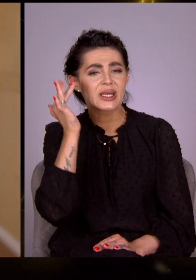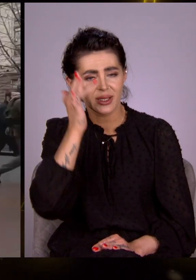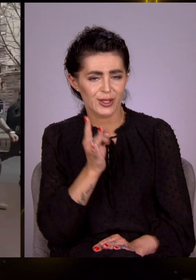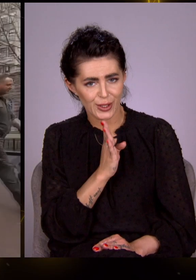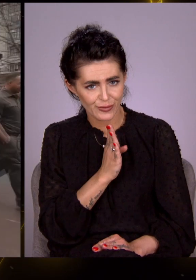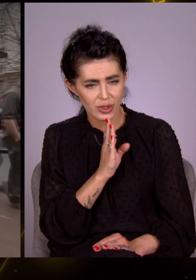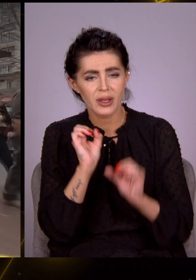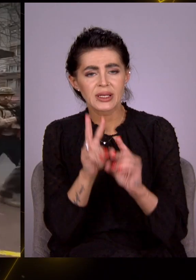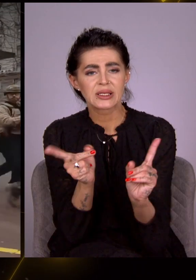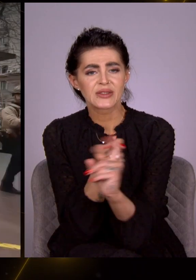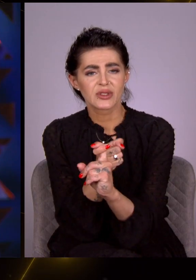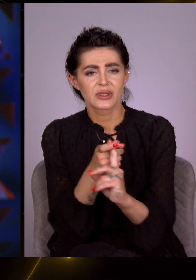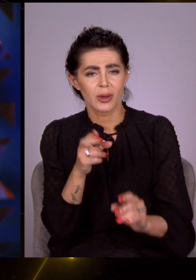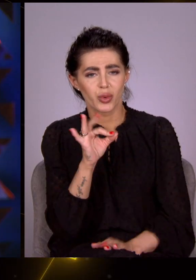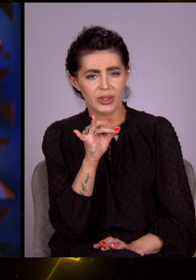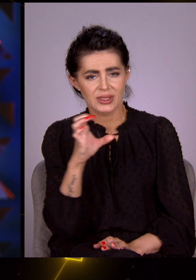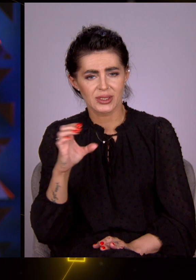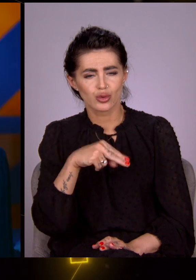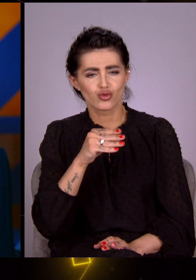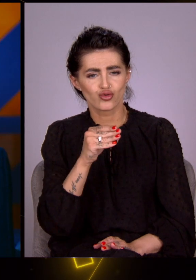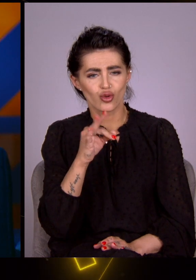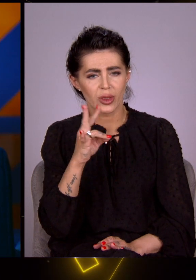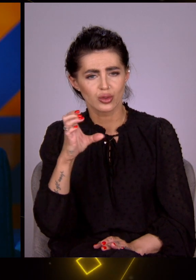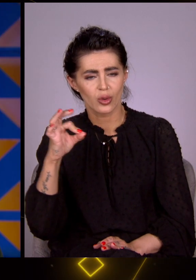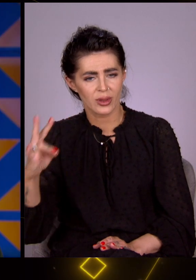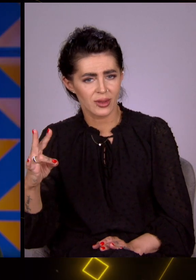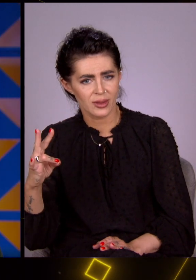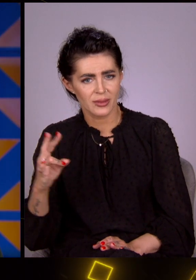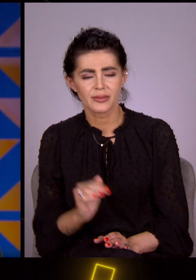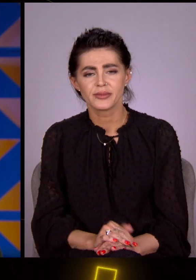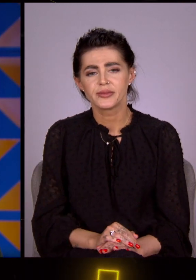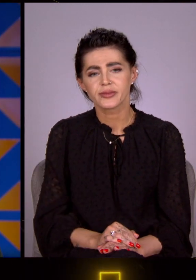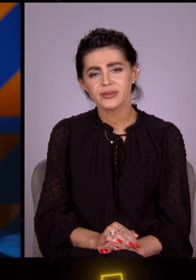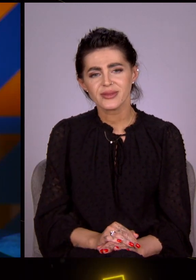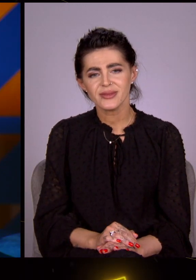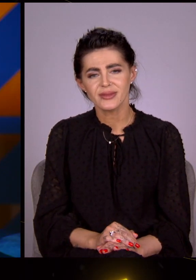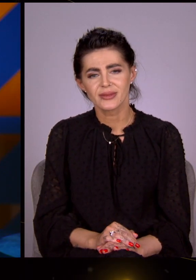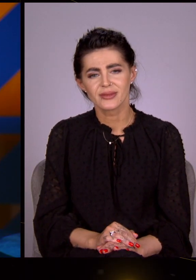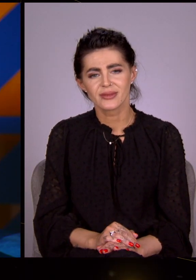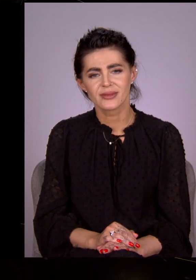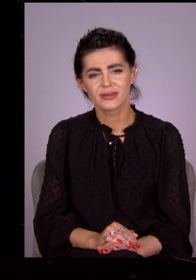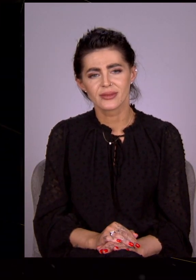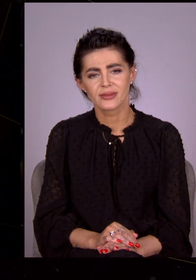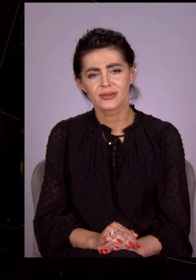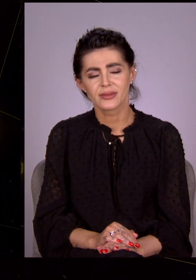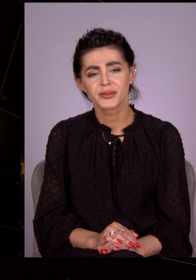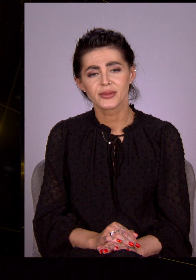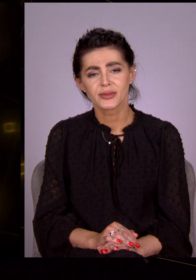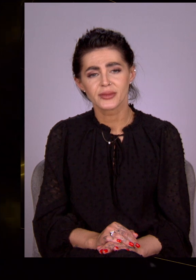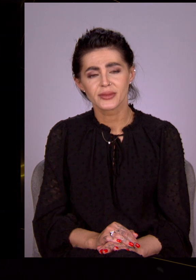пов'язана з Борисом Джонсоном? Кого попросив? Він знає «Добрий день, Лібарі» і «Слава Україні».